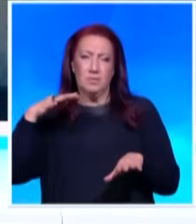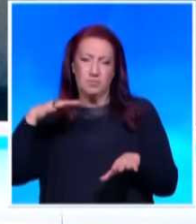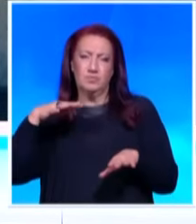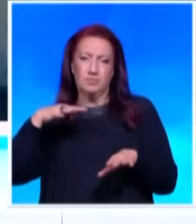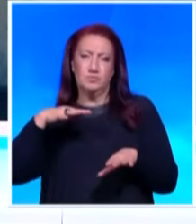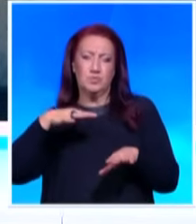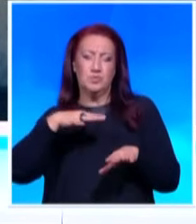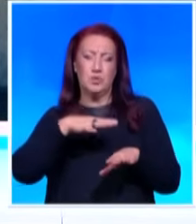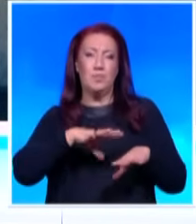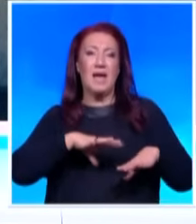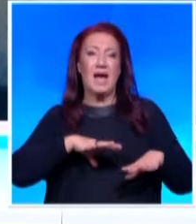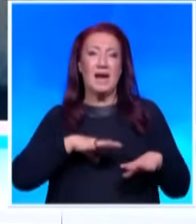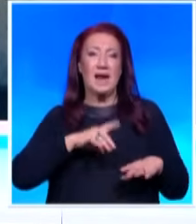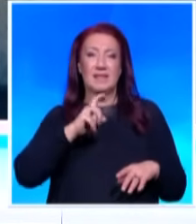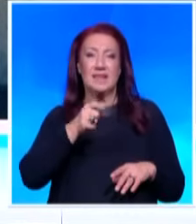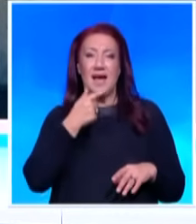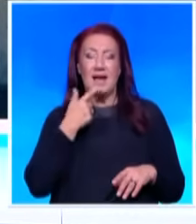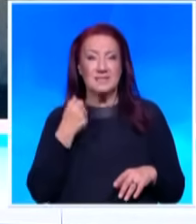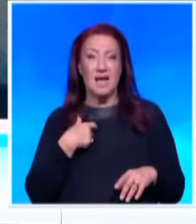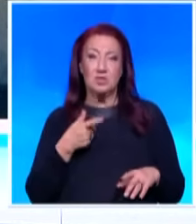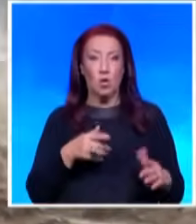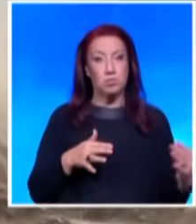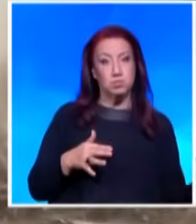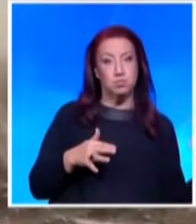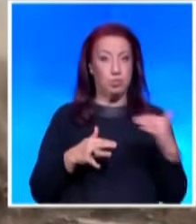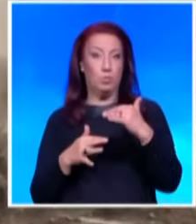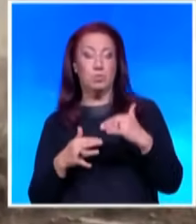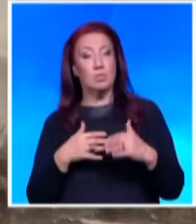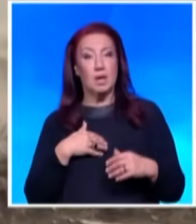Газа, но среща ужесточена съпротива.